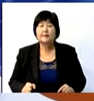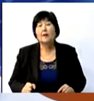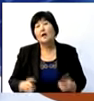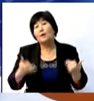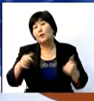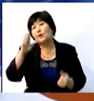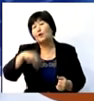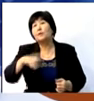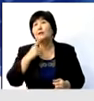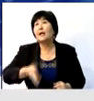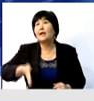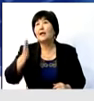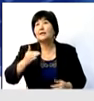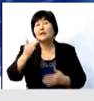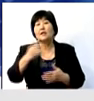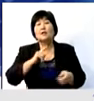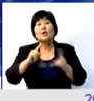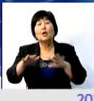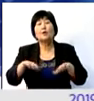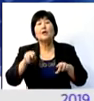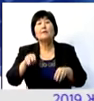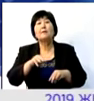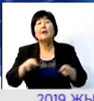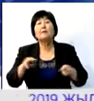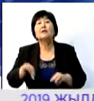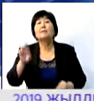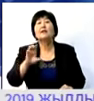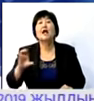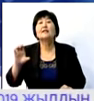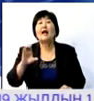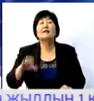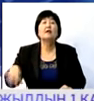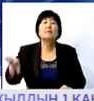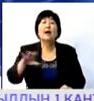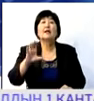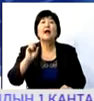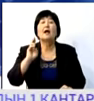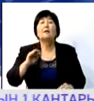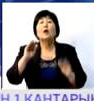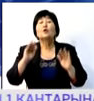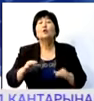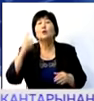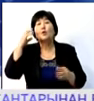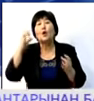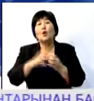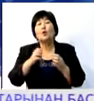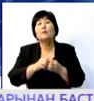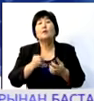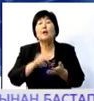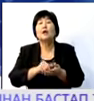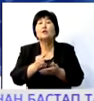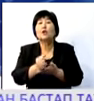Бүгін үкіметтің селекторлық режимдегі отырысында премьер-министр Бақытжан Сағынтаев барлық әкімдерге төмендетілген көмір бағасын ұстап тұруды